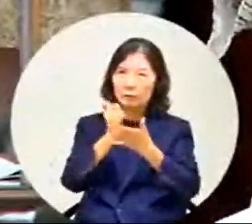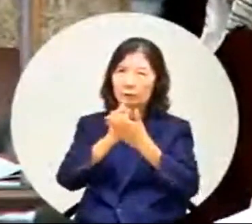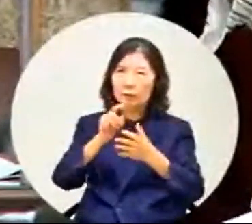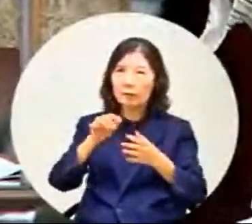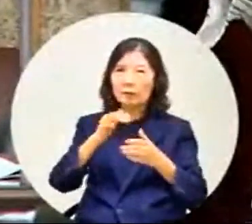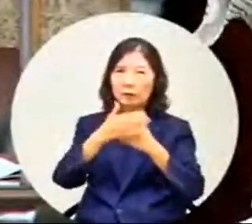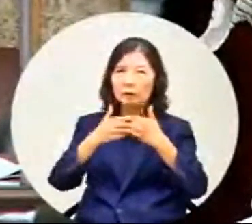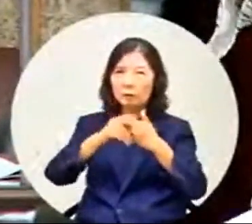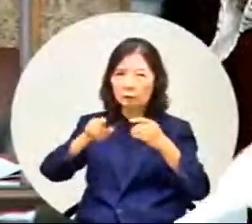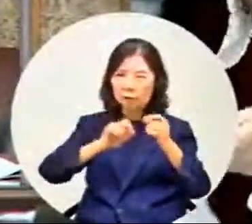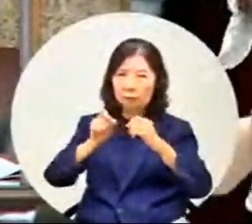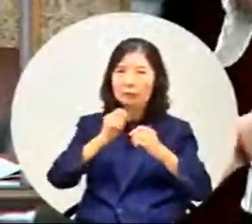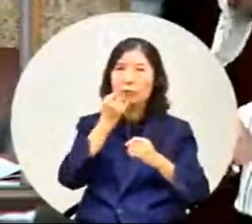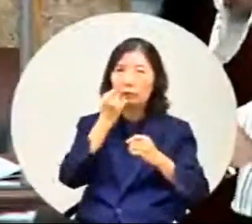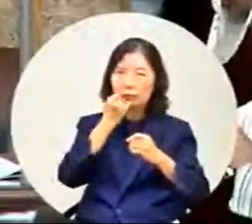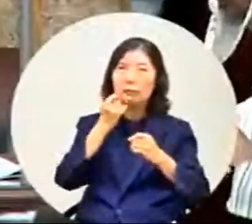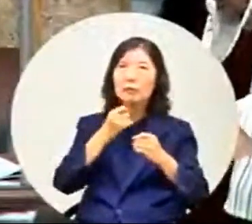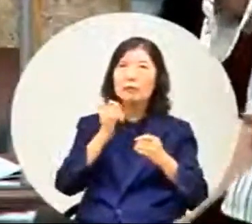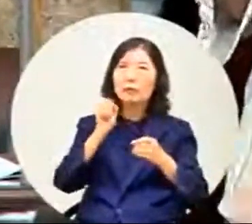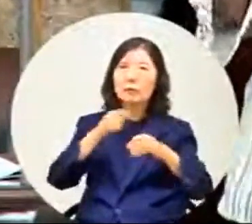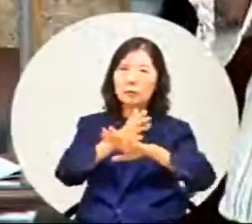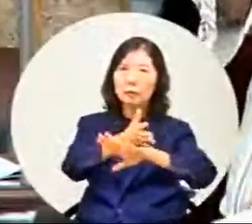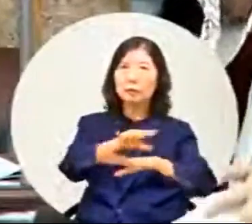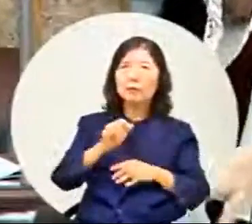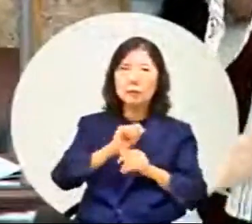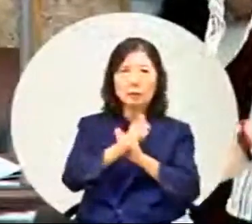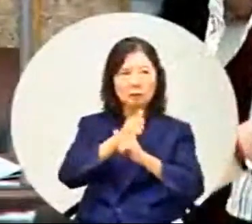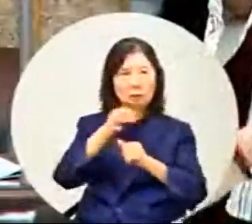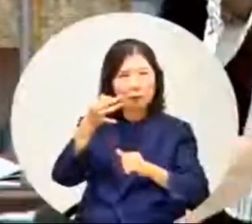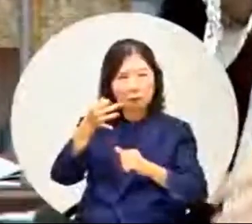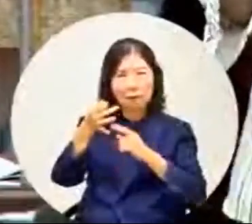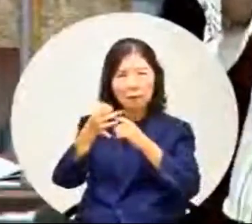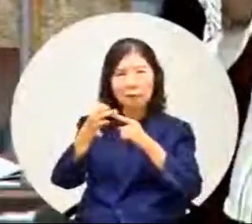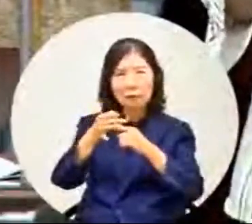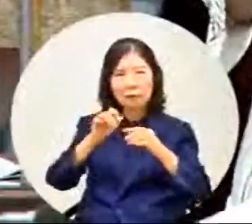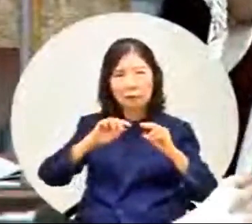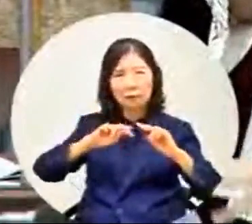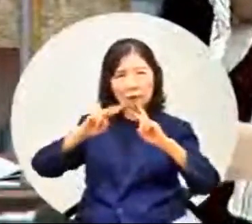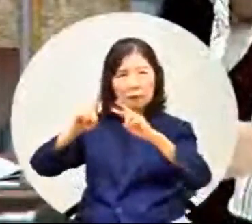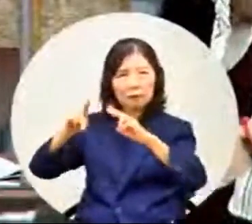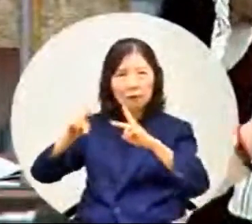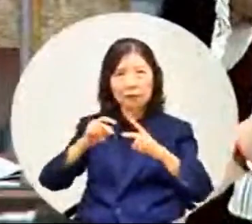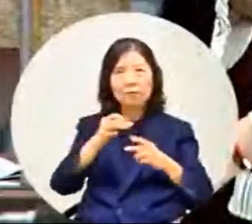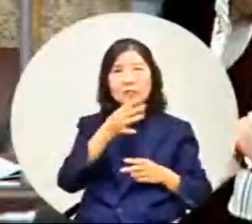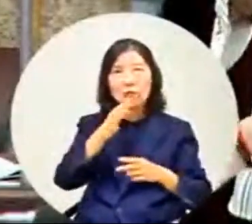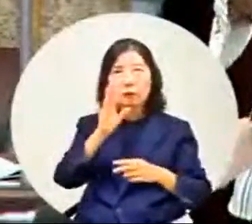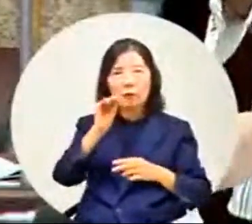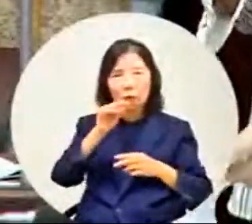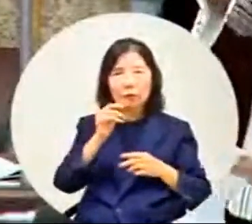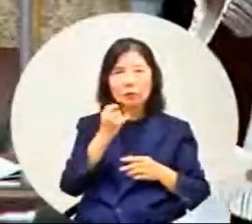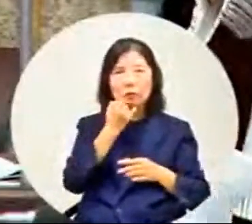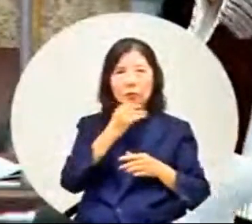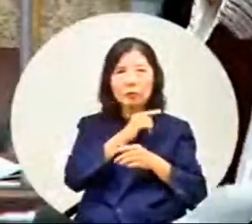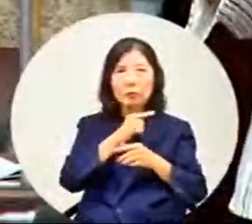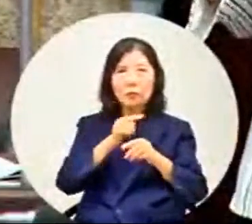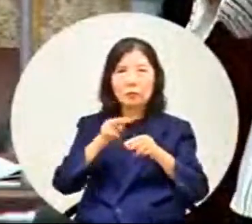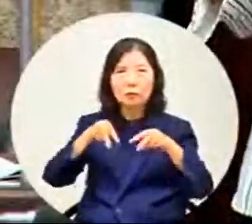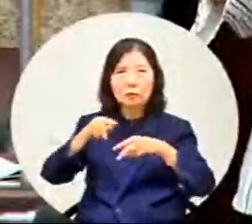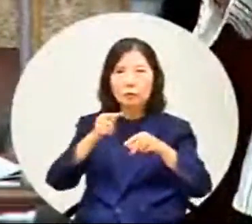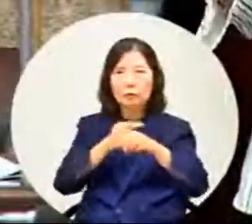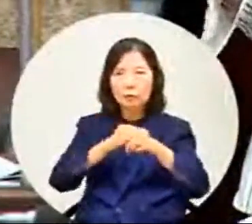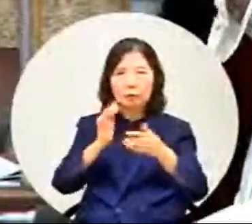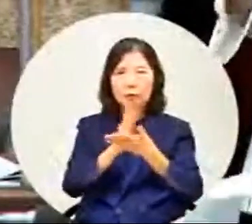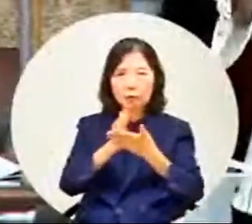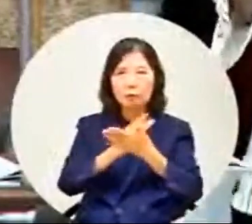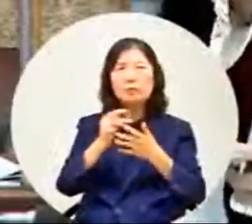可行。好，那可能也要考虑一下，就是整个经费哈，是不是调整之后是不是足够，一些可行性的评估要审慎的去说明啊